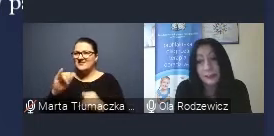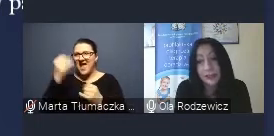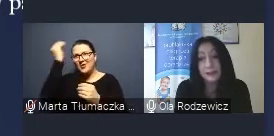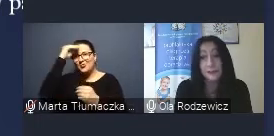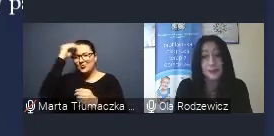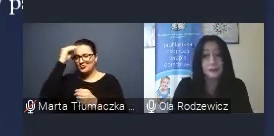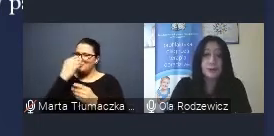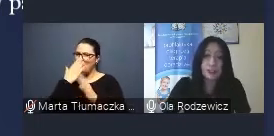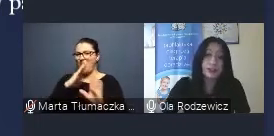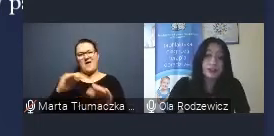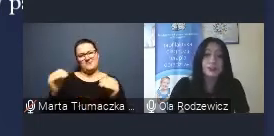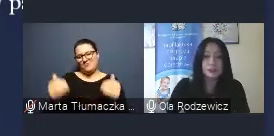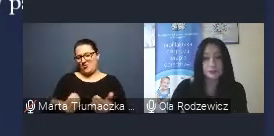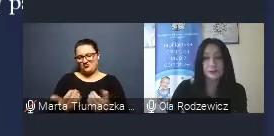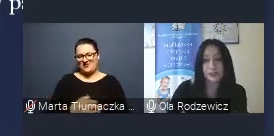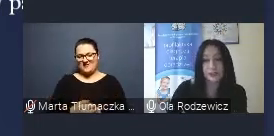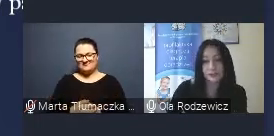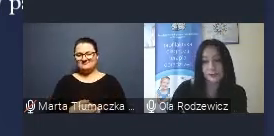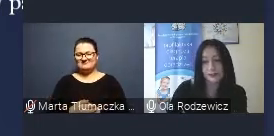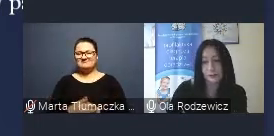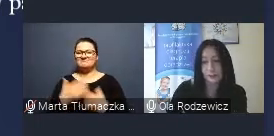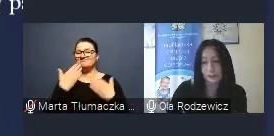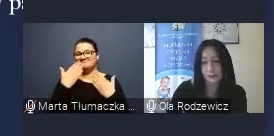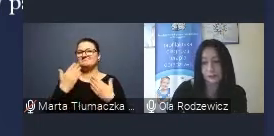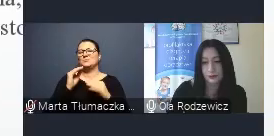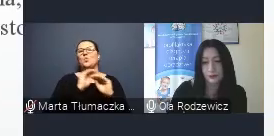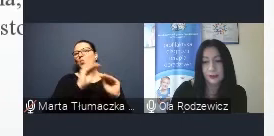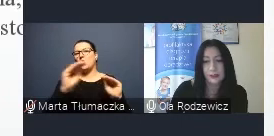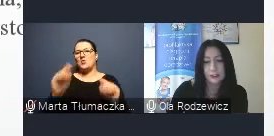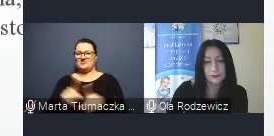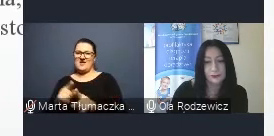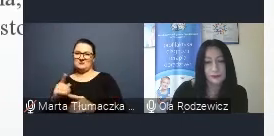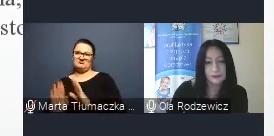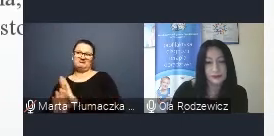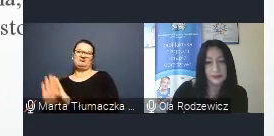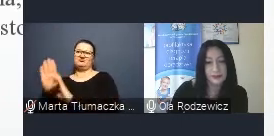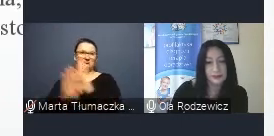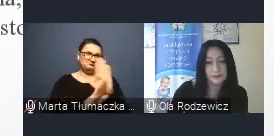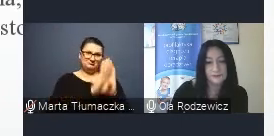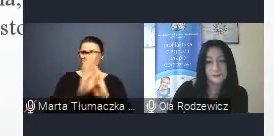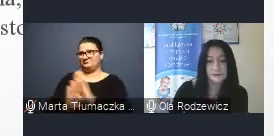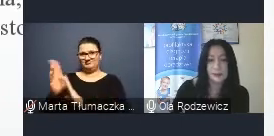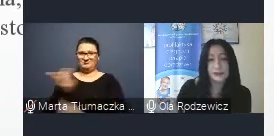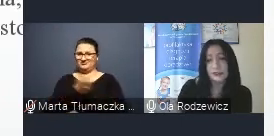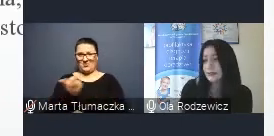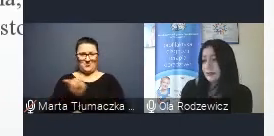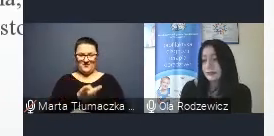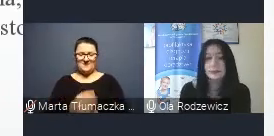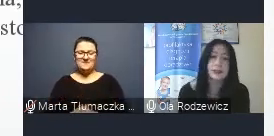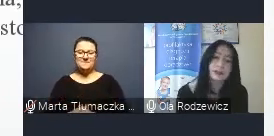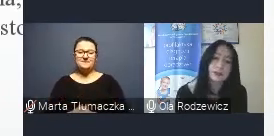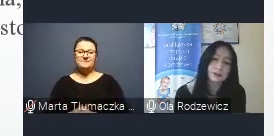i tak naprawdę poprzez uczenie innych też doskonalić własne umiejętności w tym zakresie. I